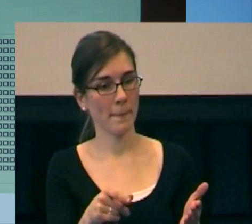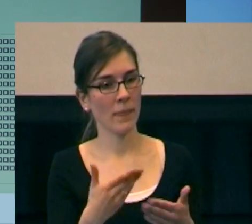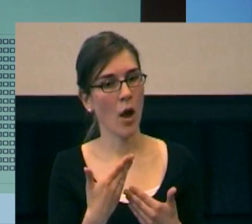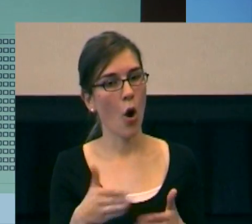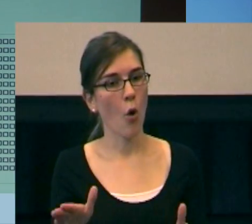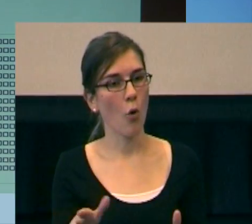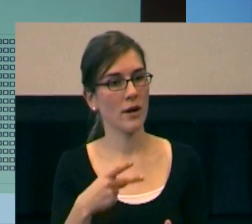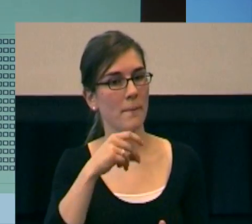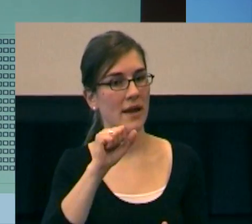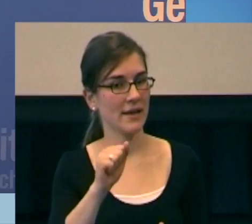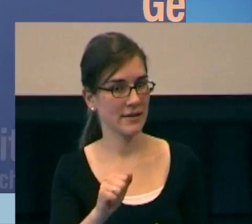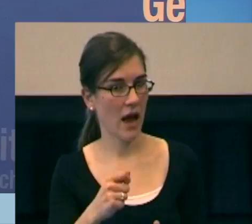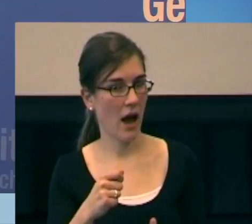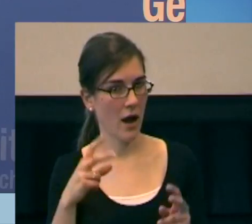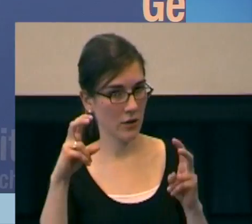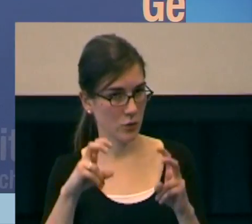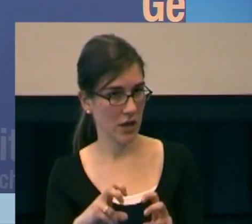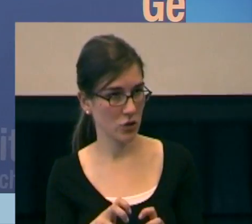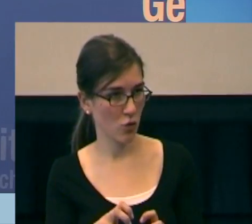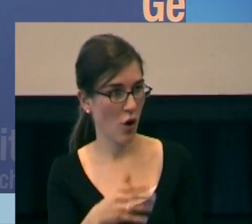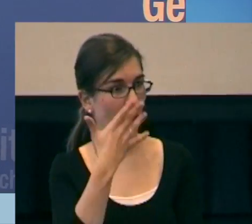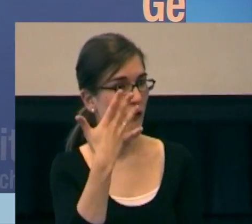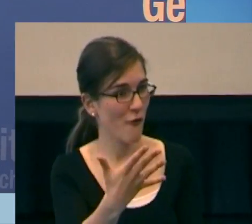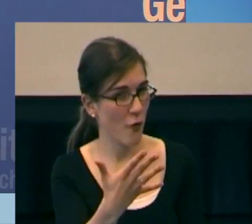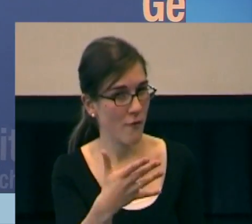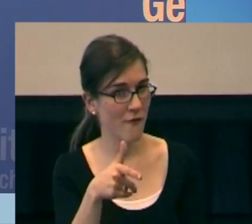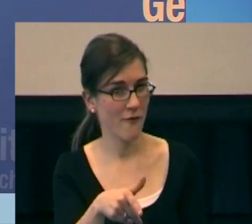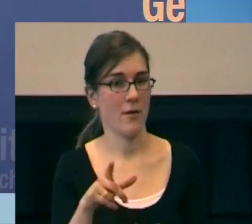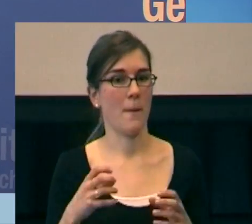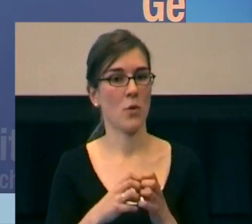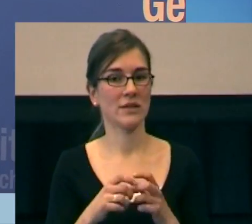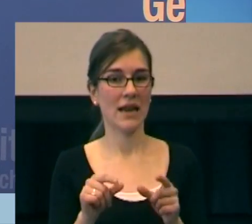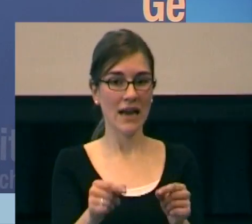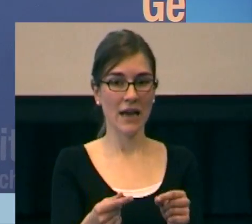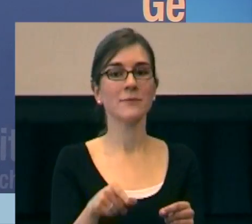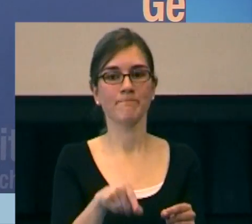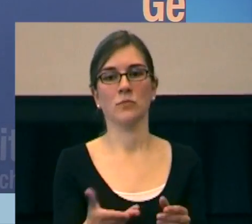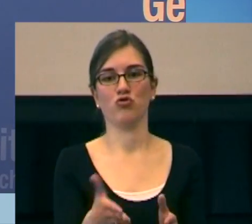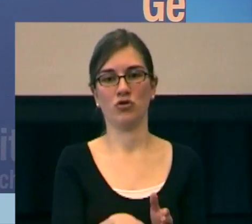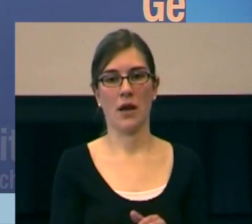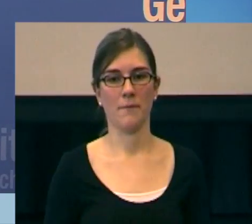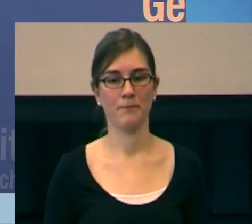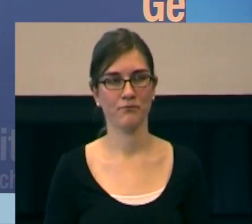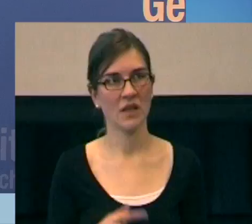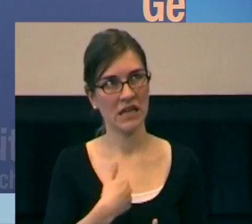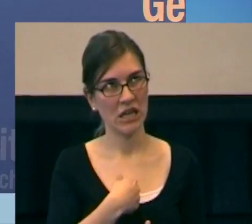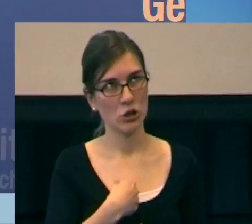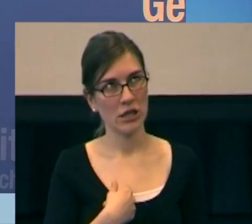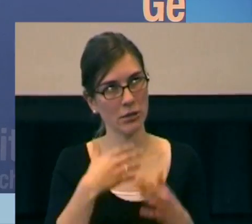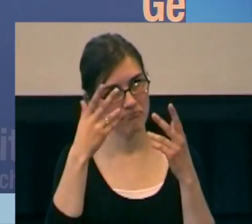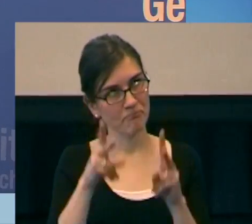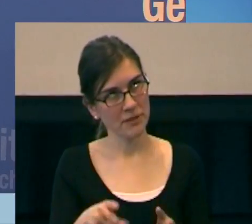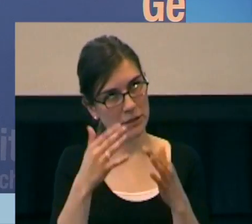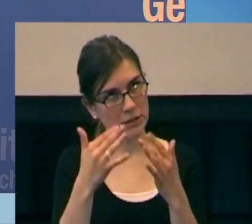PSA-Screening 5 an Prostata-Karzinom Sterben. Das heißt, wenn ich hier richtig durchgezählt habe, würde das bedeuten,